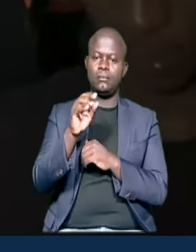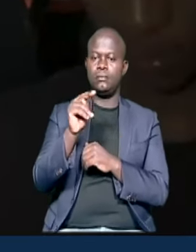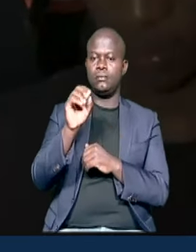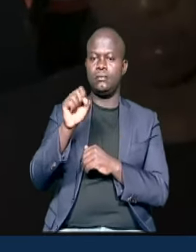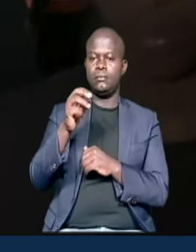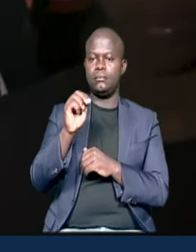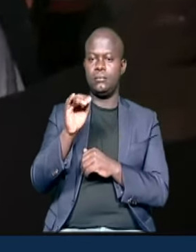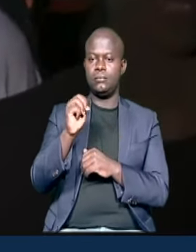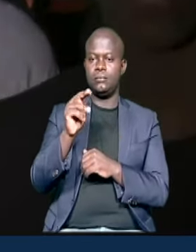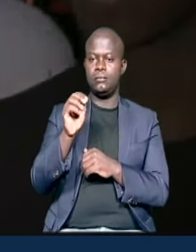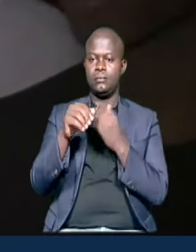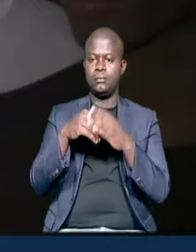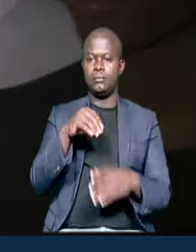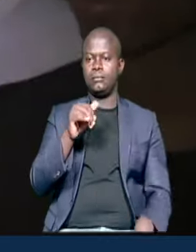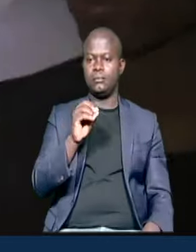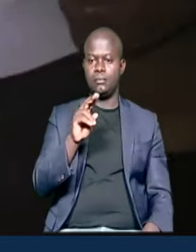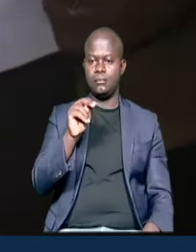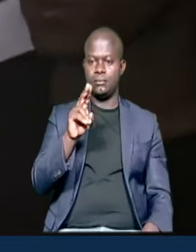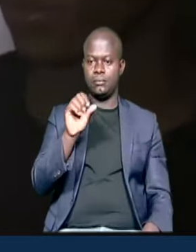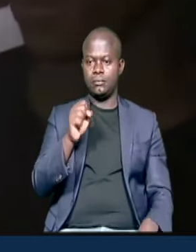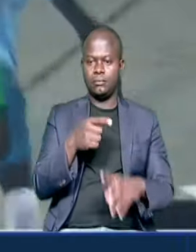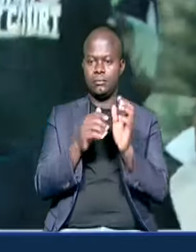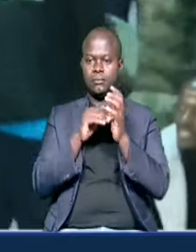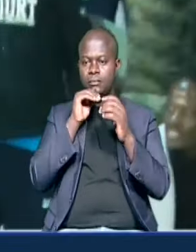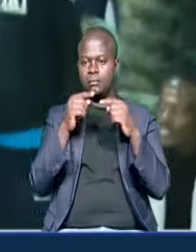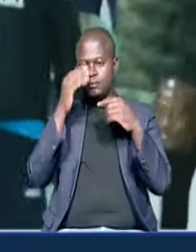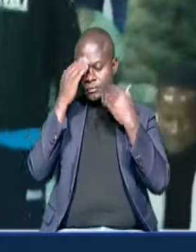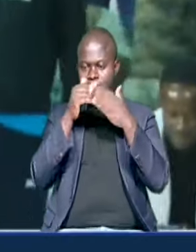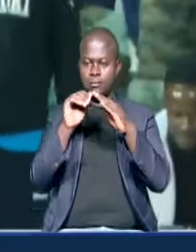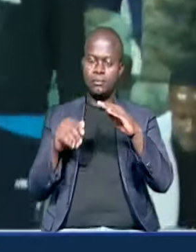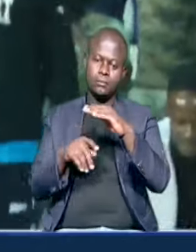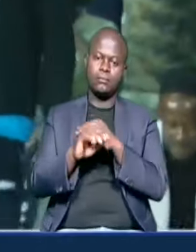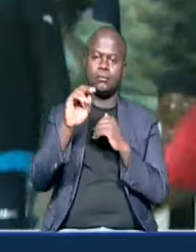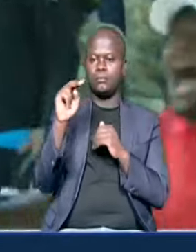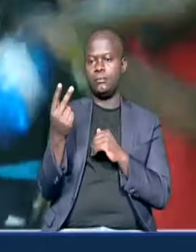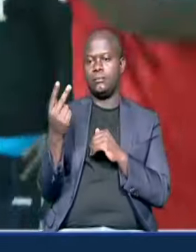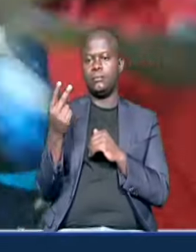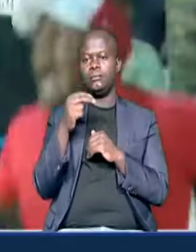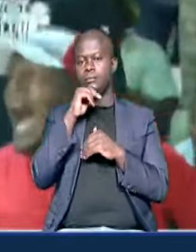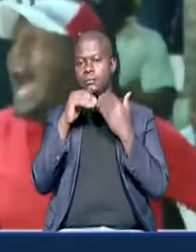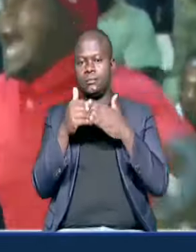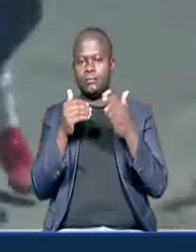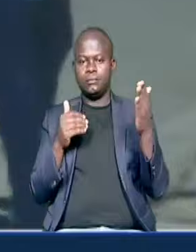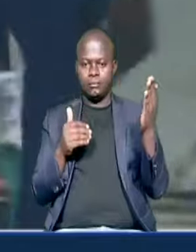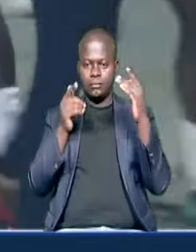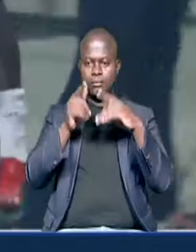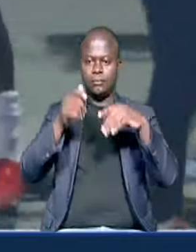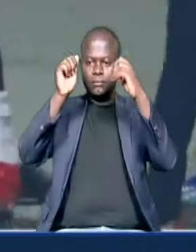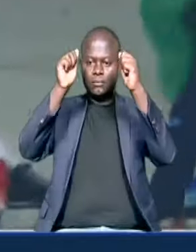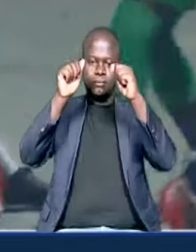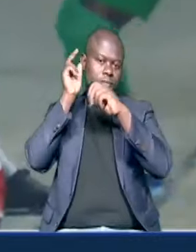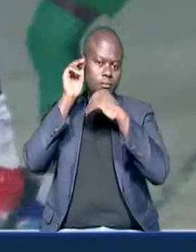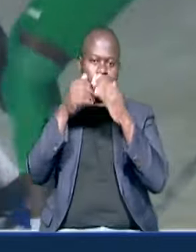munota wa 14. Gusa ntabwo biri kuvugwa rumwe kubera ko igitego cya kabiri ntabwo kivugwa. Mbere yuko ngera ku bafana ngo